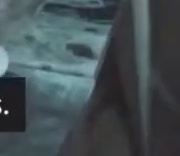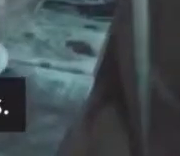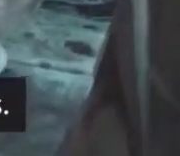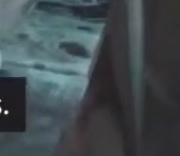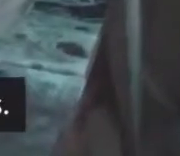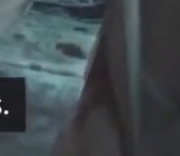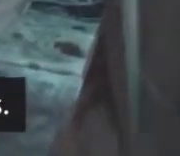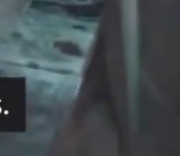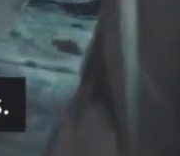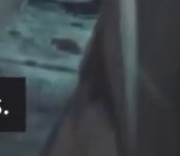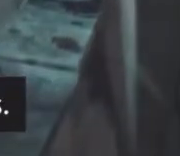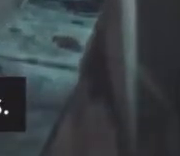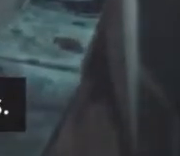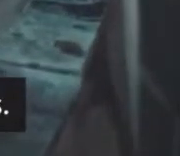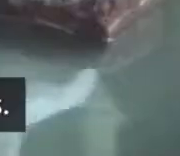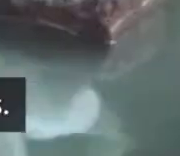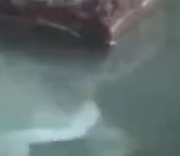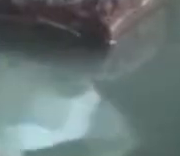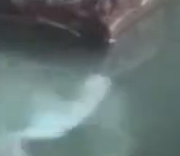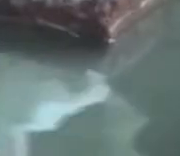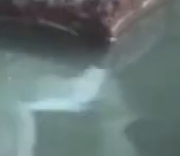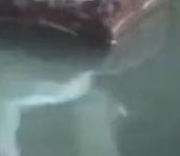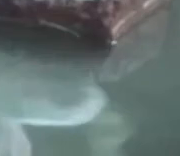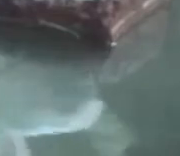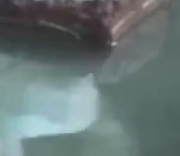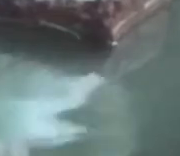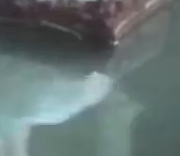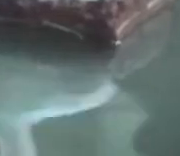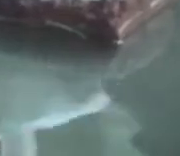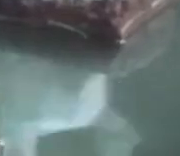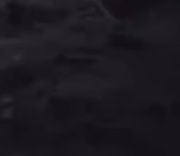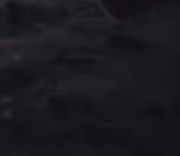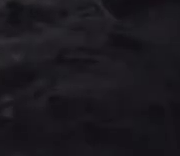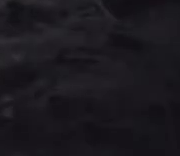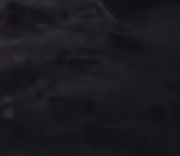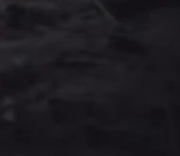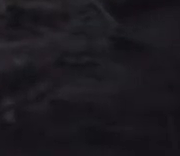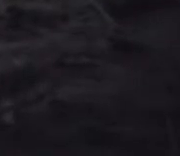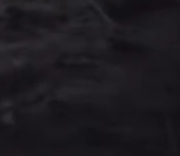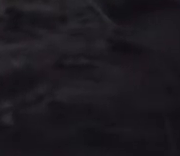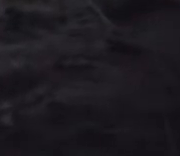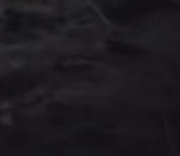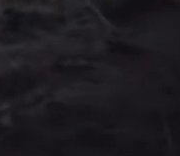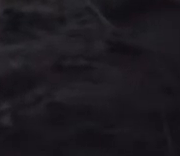আনছি, নল লবল মরিচ আনছি, কোলাহানের খাবার দাবার আনছি।